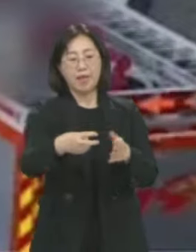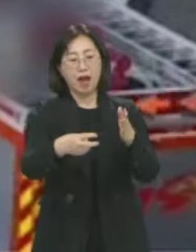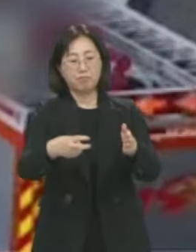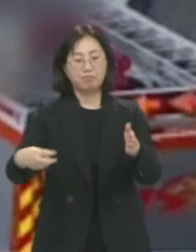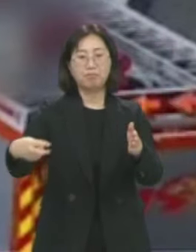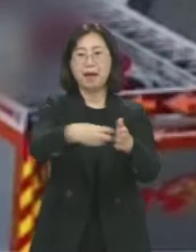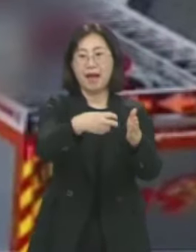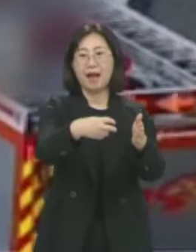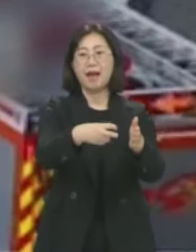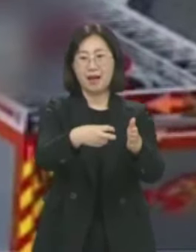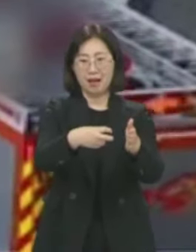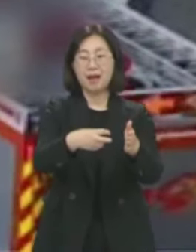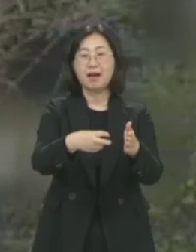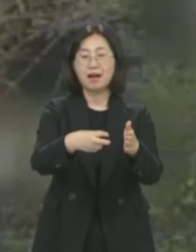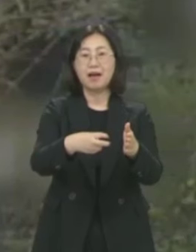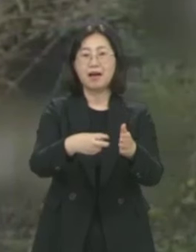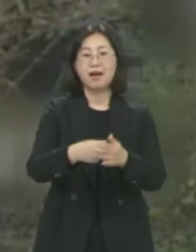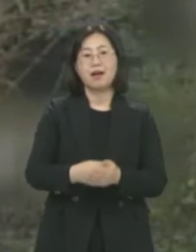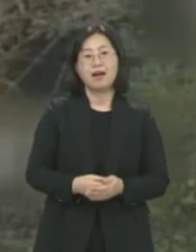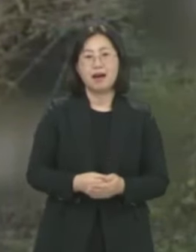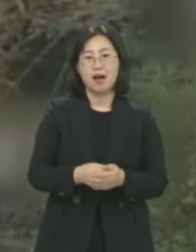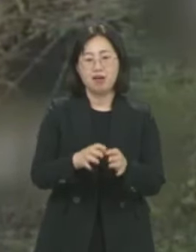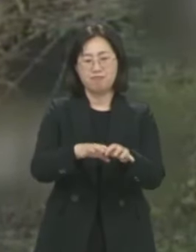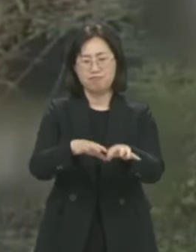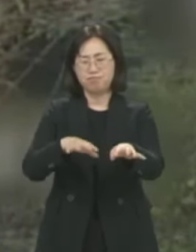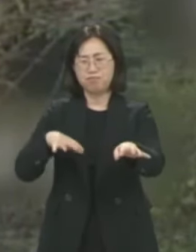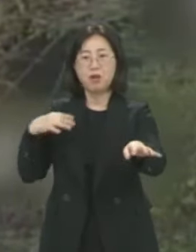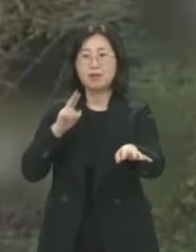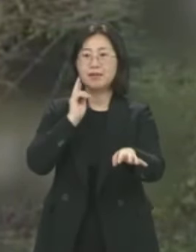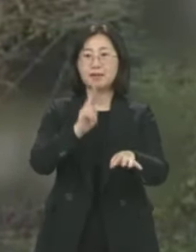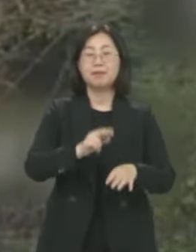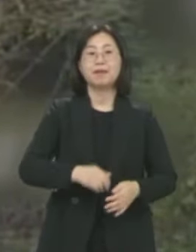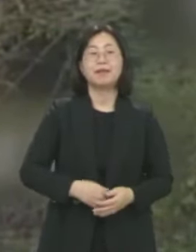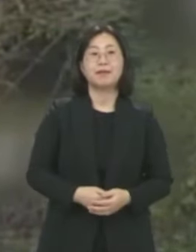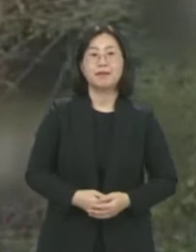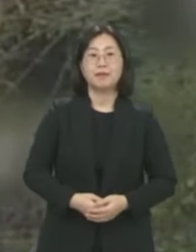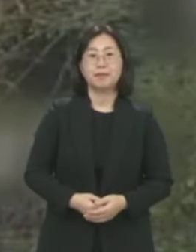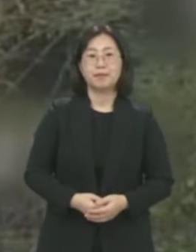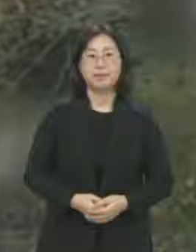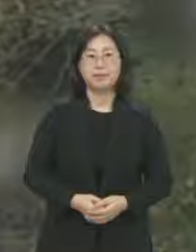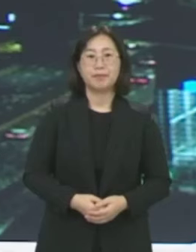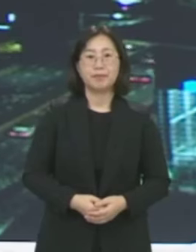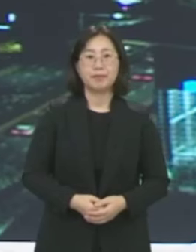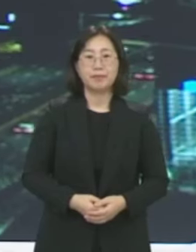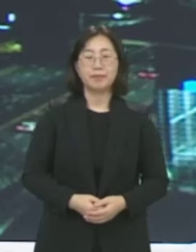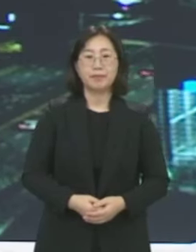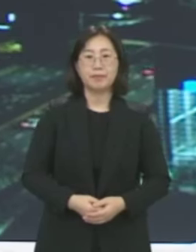대가 중앙분리대를 들이받는 등 극심한 정체가 이어졌습니다.